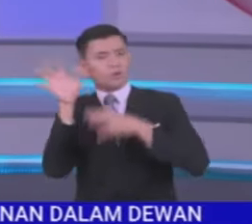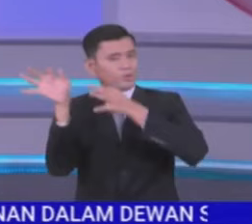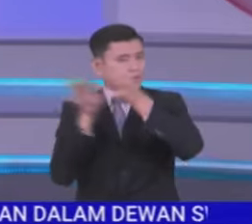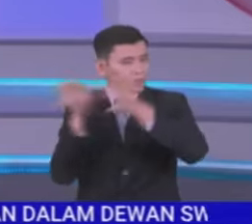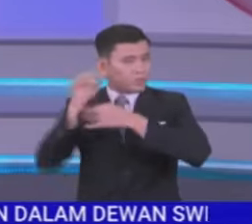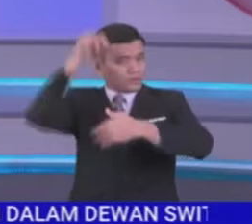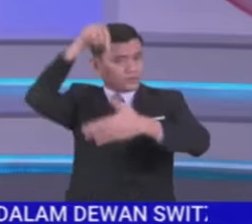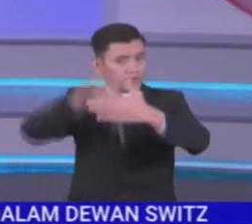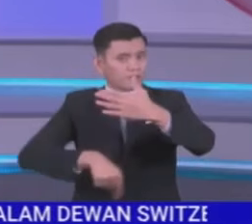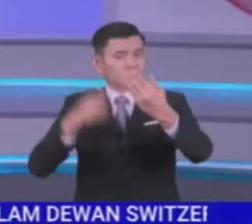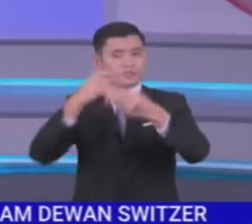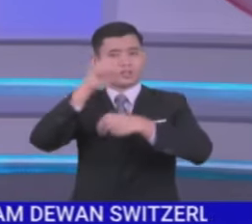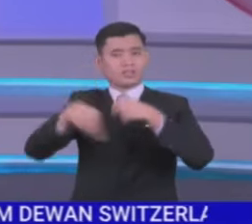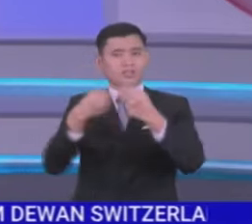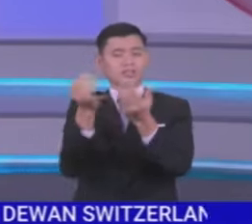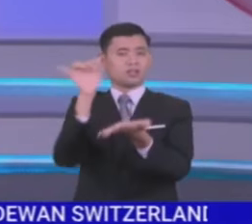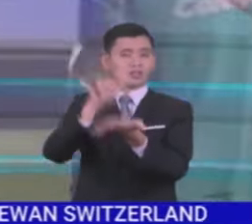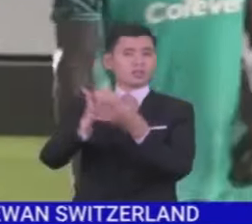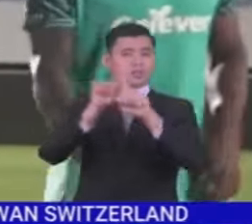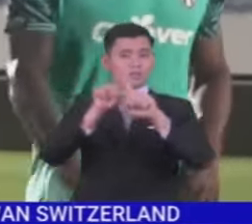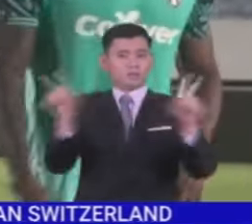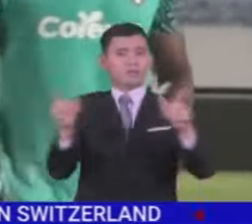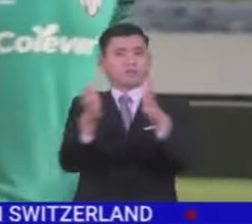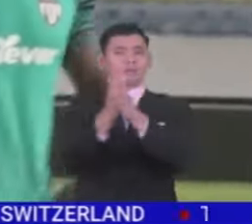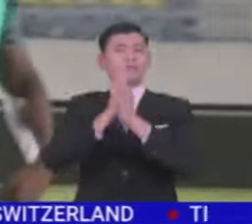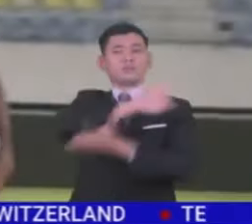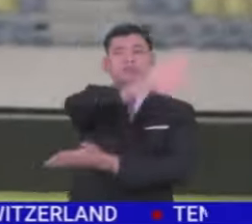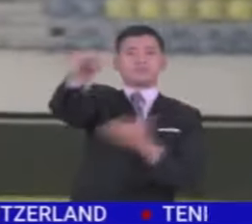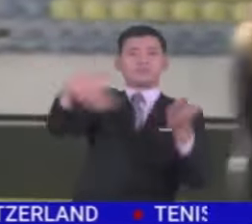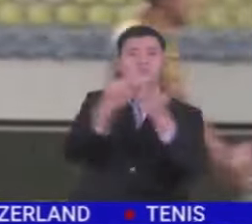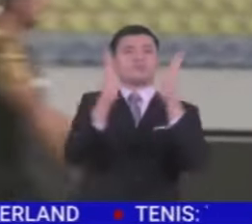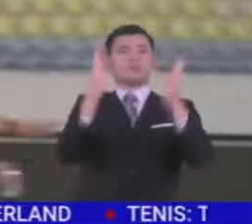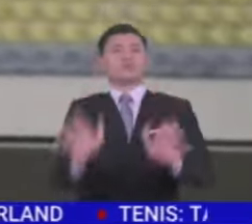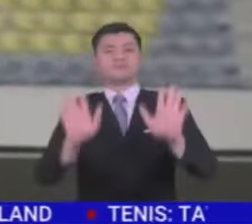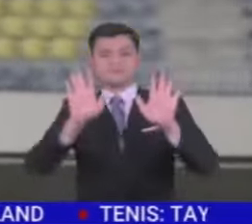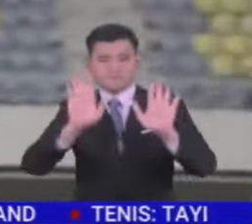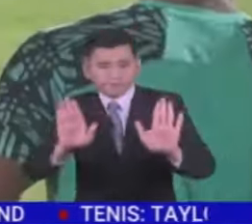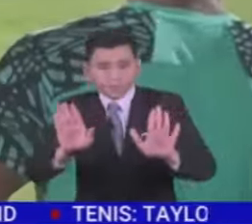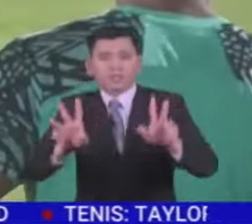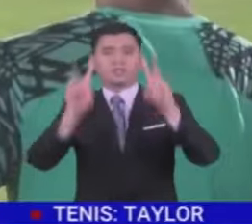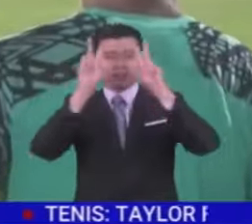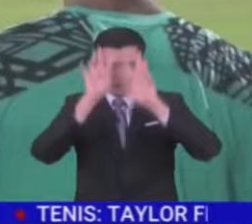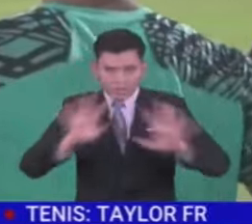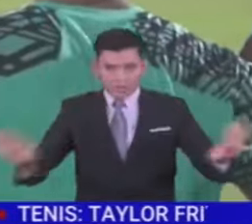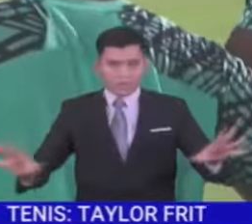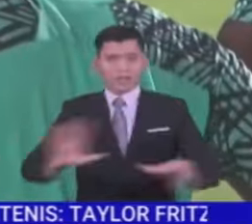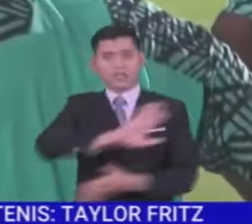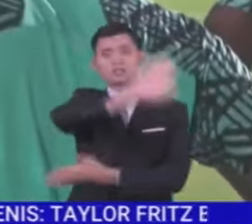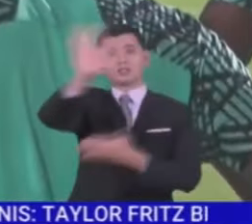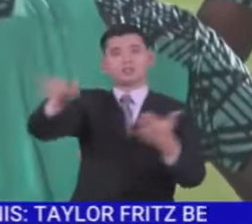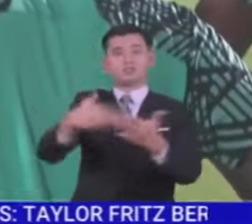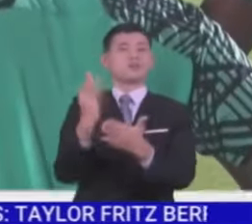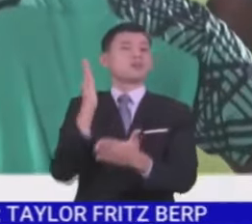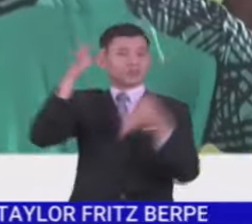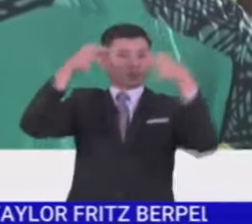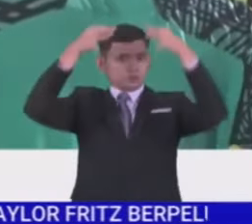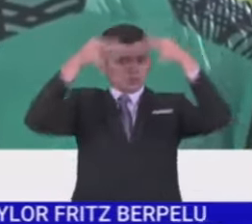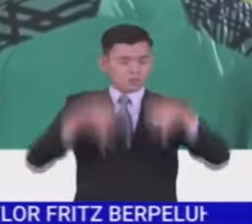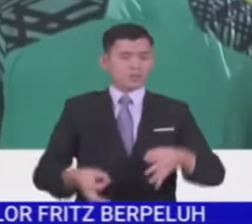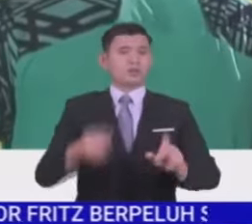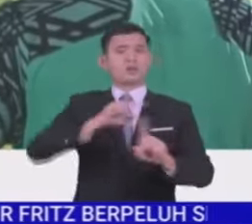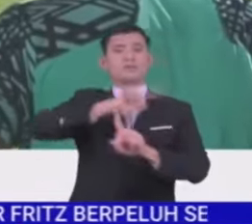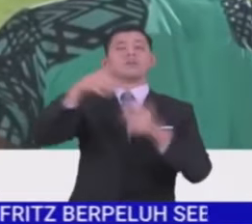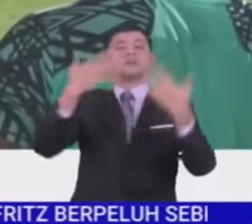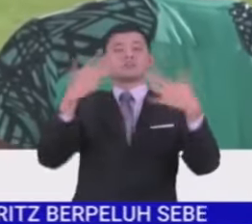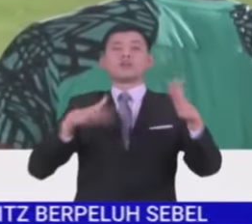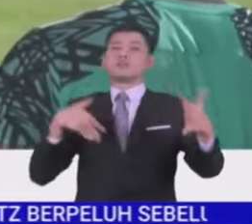terkini isu tersebut sebaliknya beliau meminta semua pihak bertenang dan segalanya akan dimuktamatkan apabila tiba